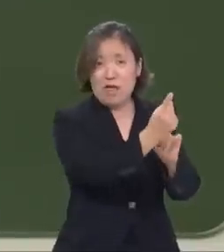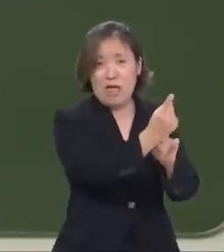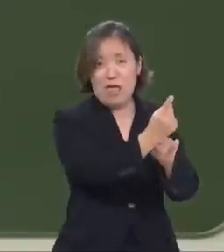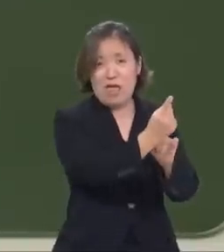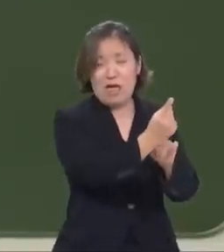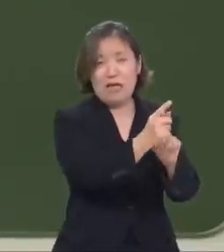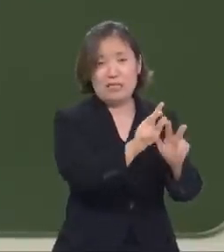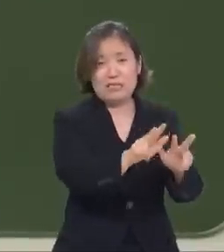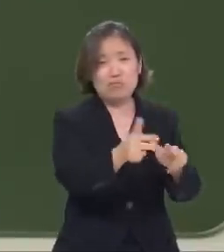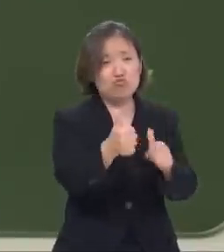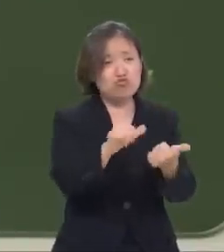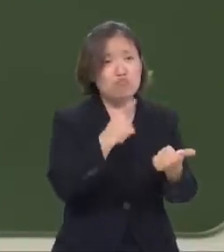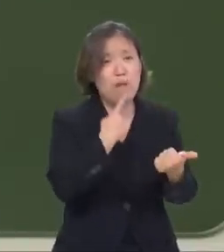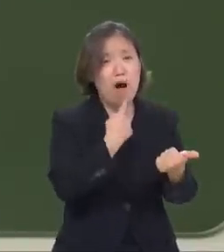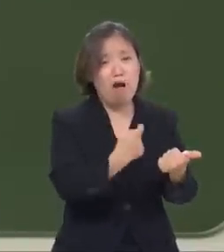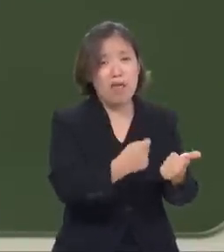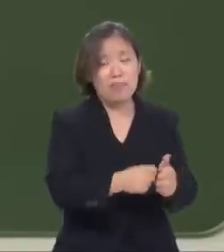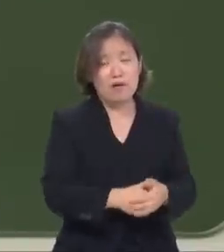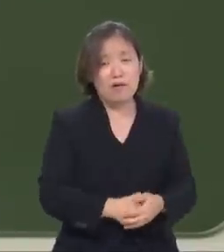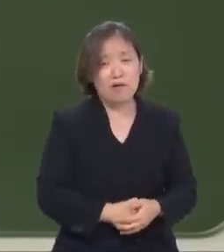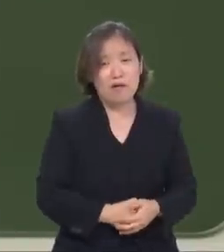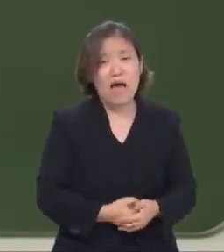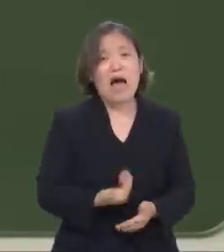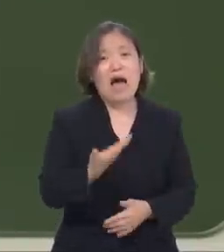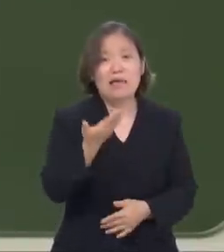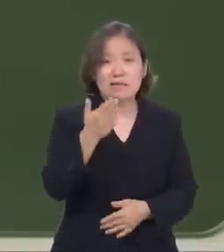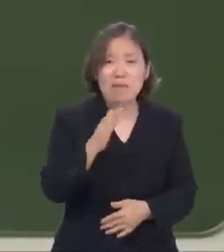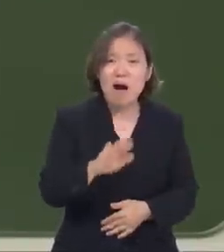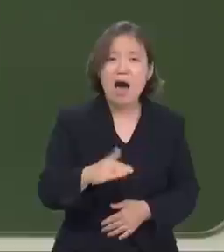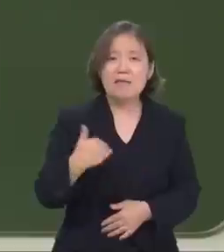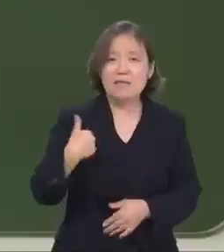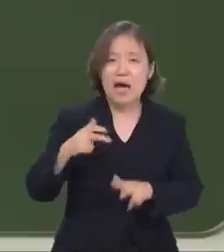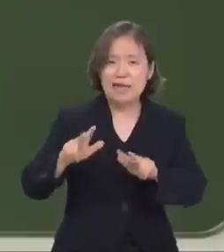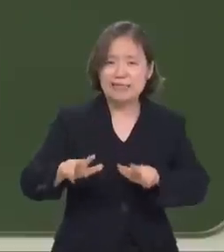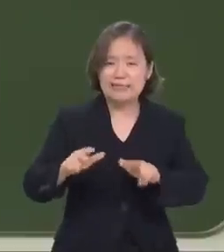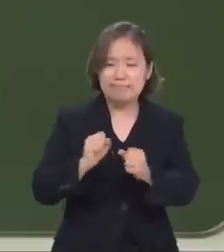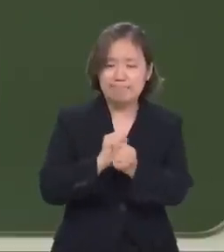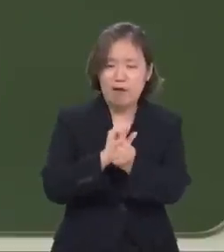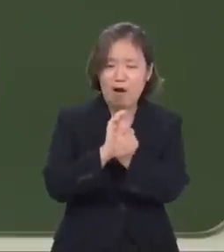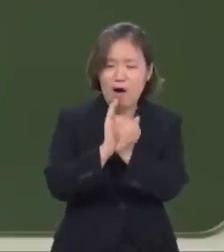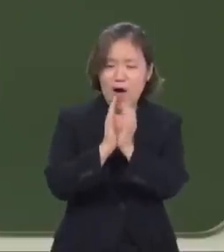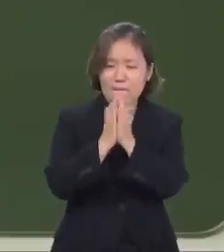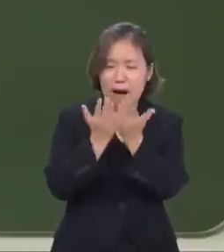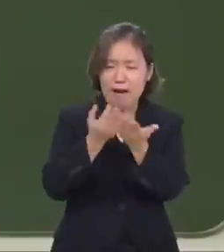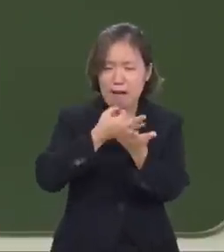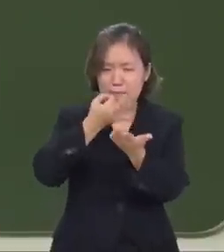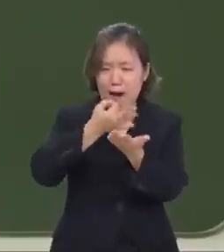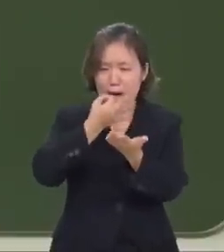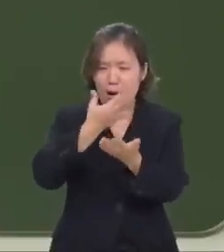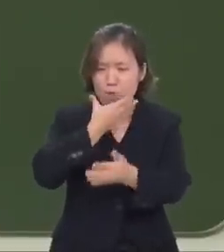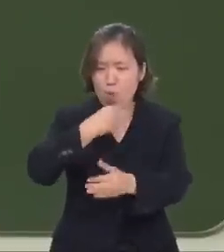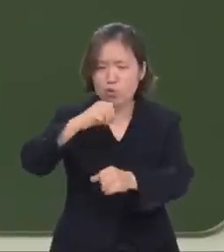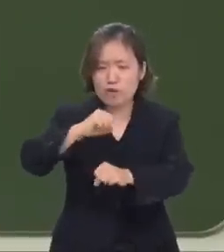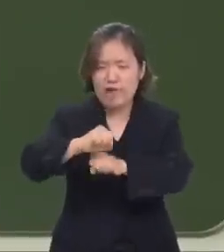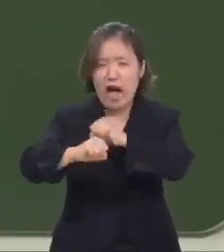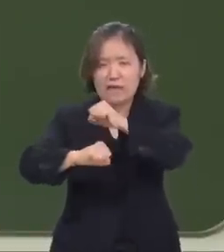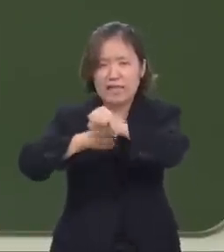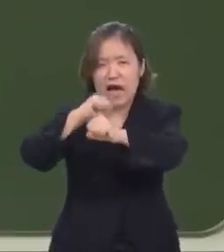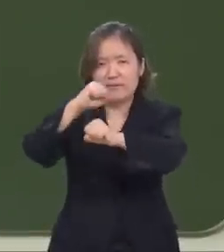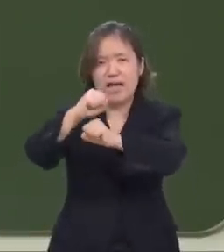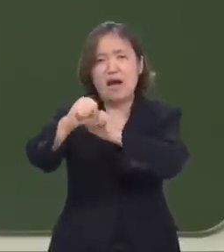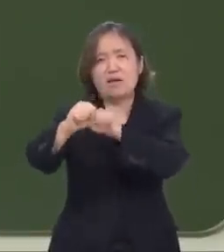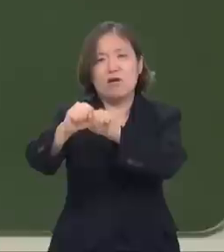내가 세상을 떠날 뻔 했는데 법화경의 힘으로 불보살님의